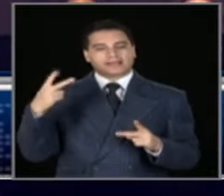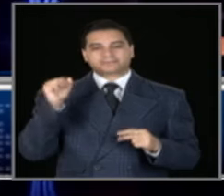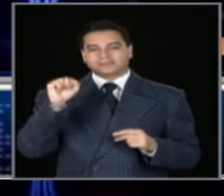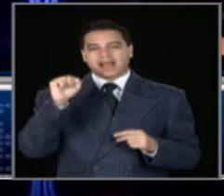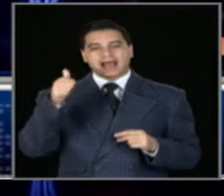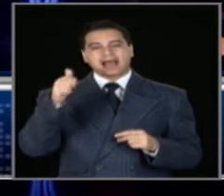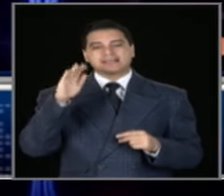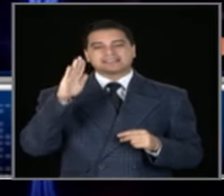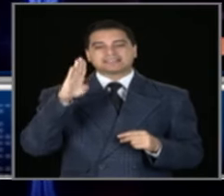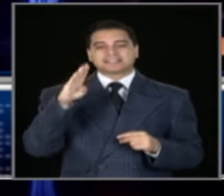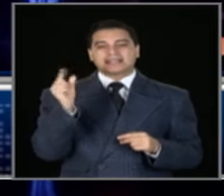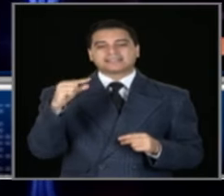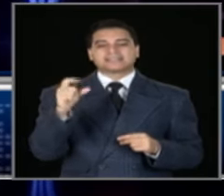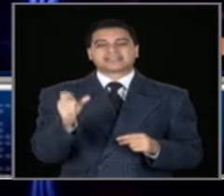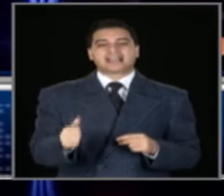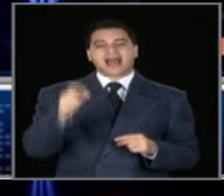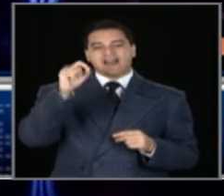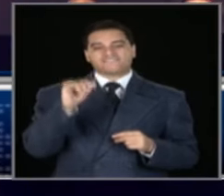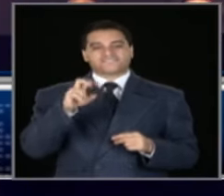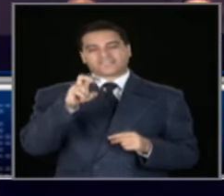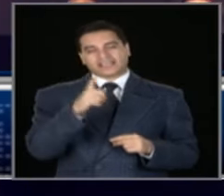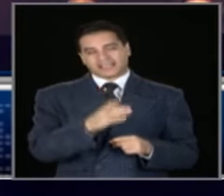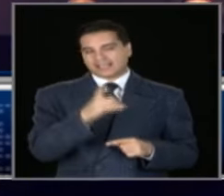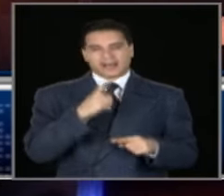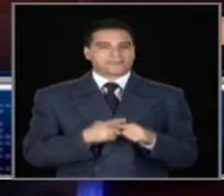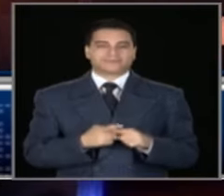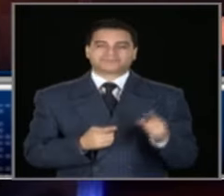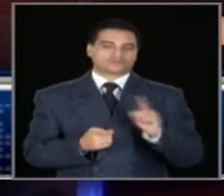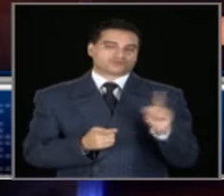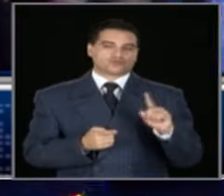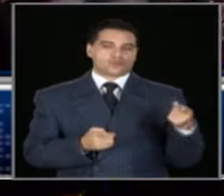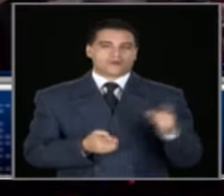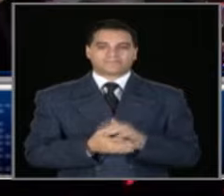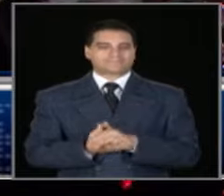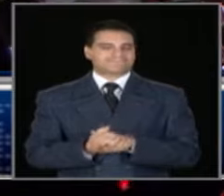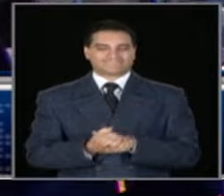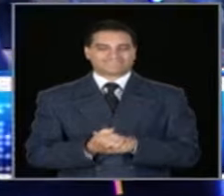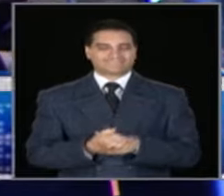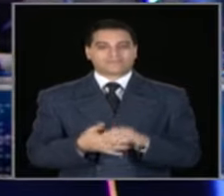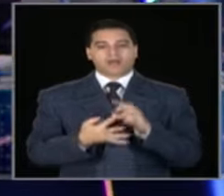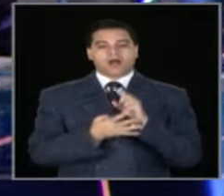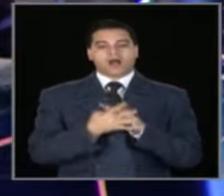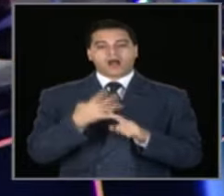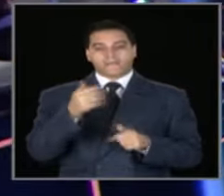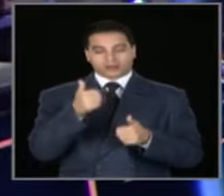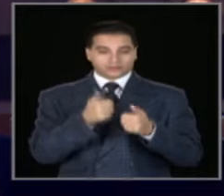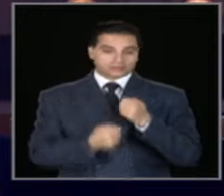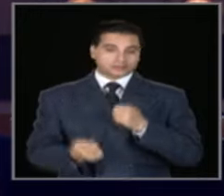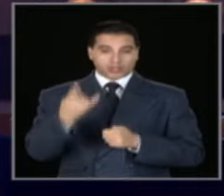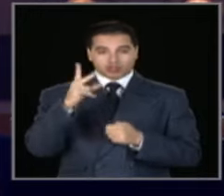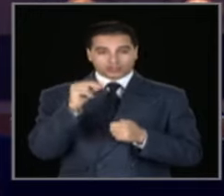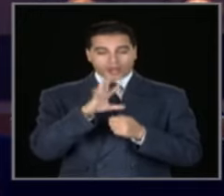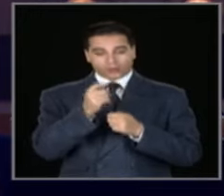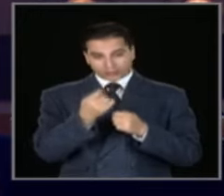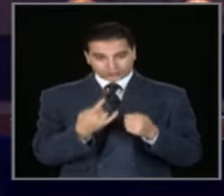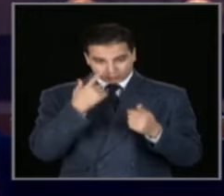اسكندنافيه، وممكن ما نقولش، بس هي مش السويد طبعا. اجابه خاطئه. 4 اختيارات بزائد 20